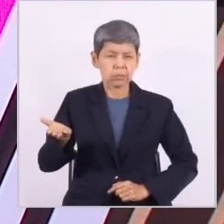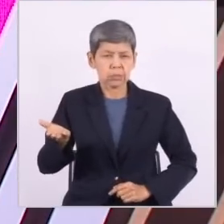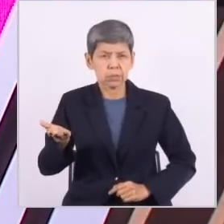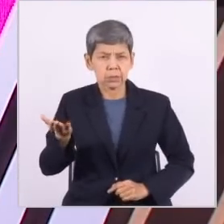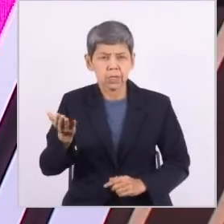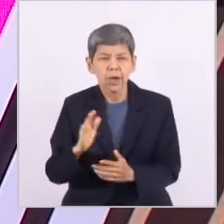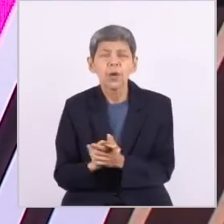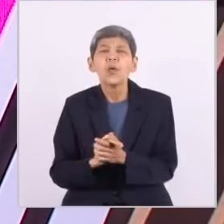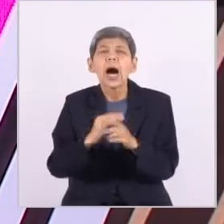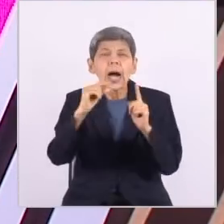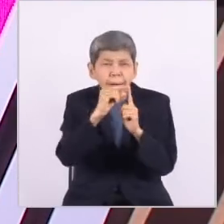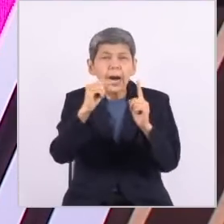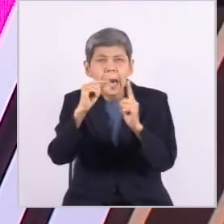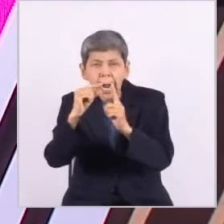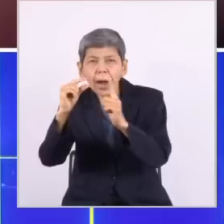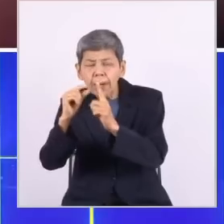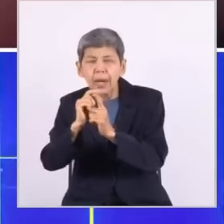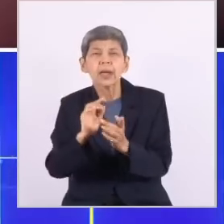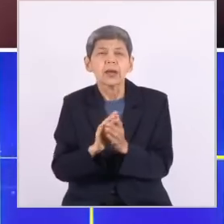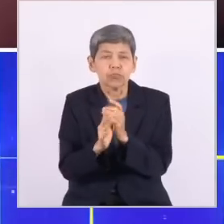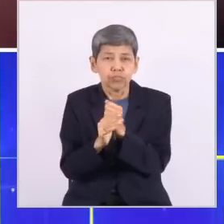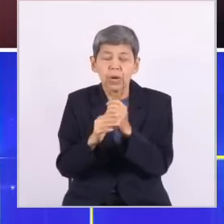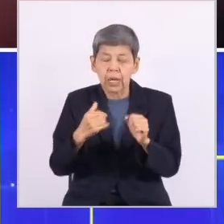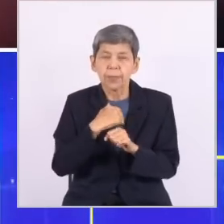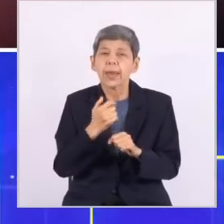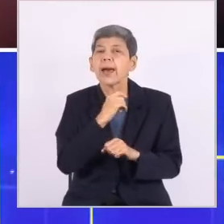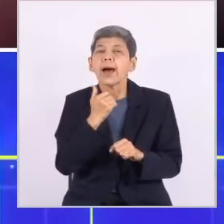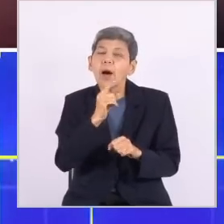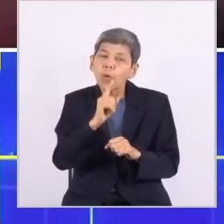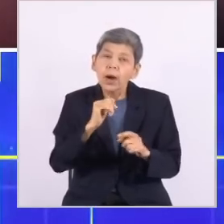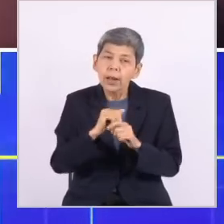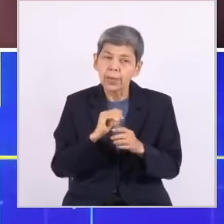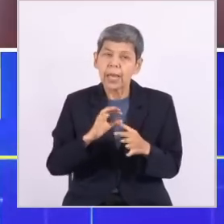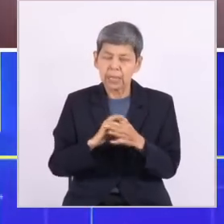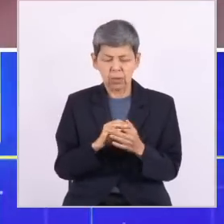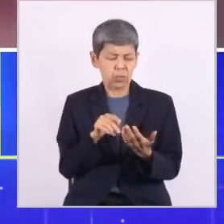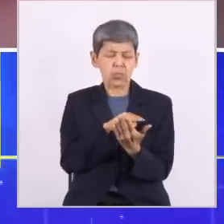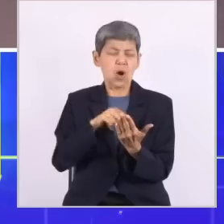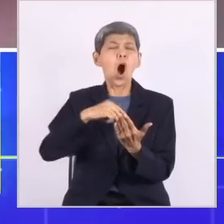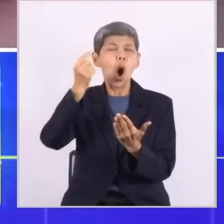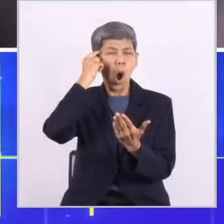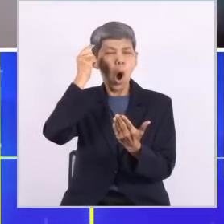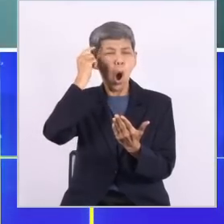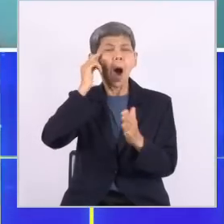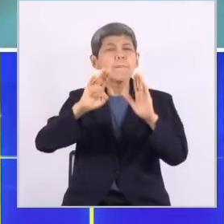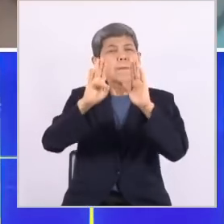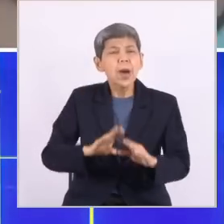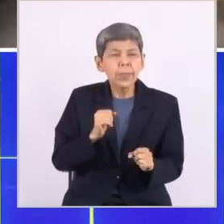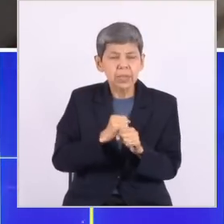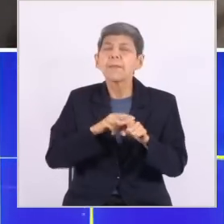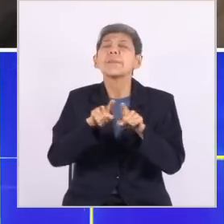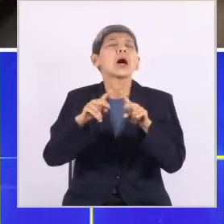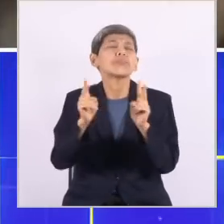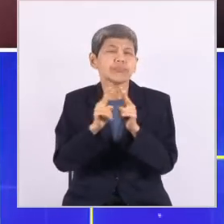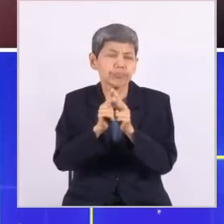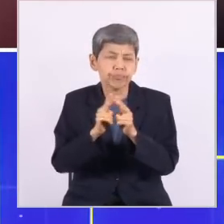แบบศัพท์ต่างๆที่กลุ่มสาวประเภท2เนี่ยเขาใช้เขาพูดกันนะคะแต่เป็นพออ่านแล้วก็เข้าใจว่าอากัปกิริยาคือการร่วมเพศน่ะ คือ